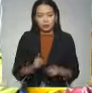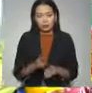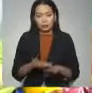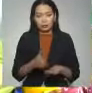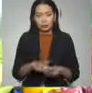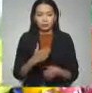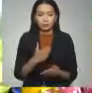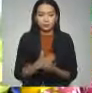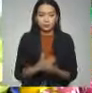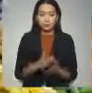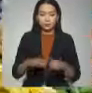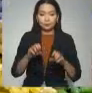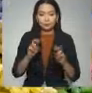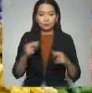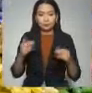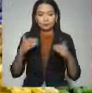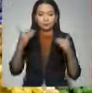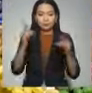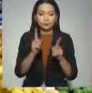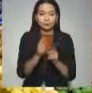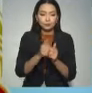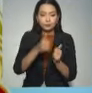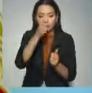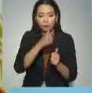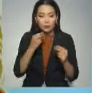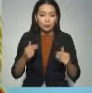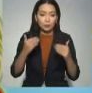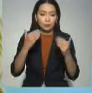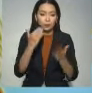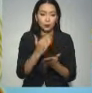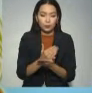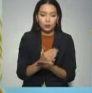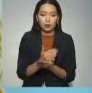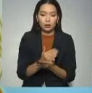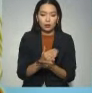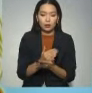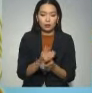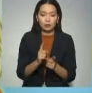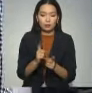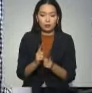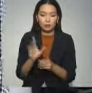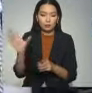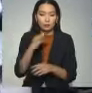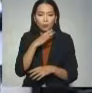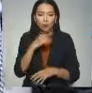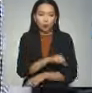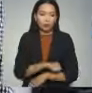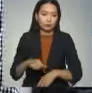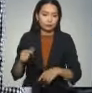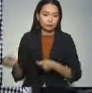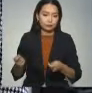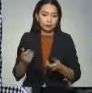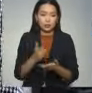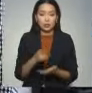Бағаны қадағалаушы мамандарда инфляцияның айсана өсетін жасырмайды. Өйткені тауар түгел дерлік сырттан тасымалданады. 2022